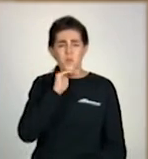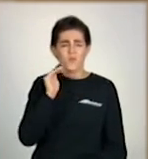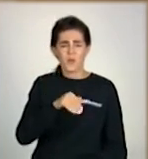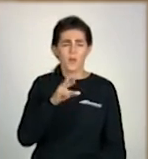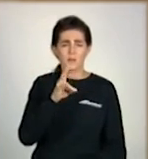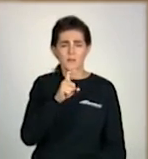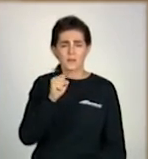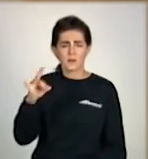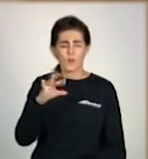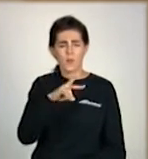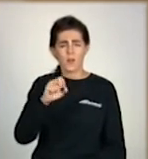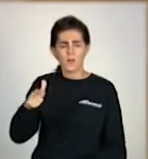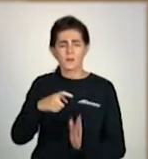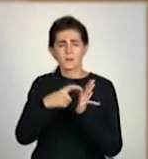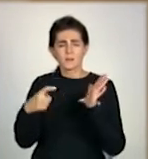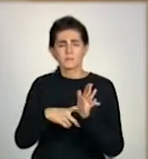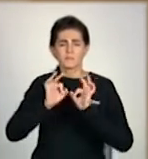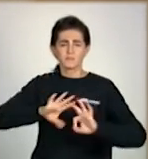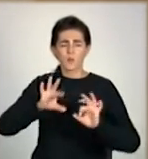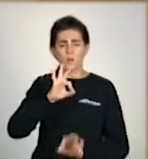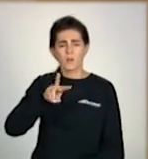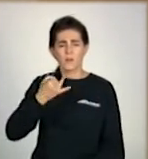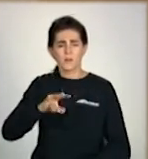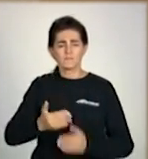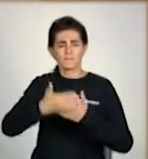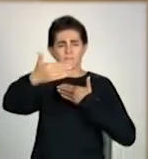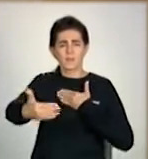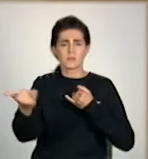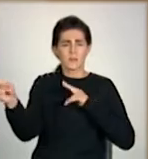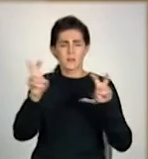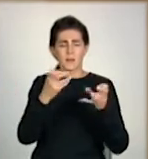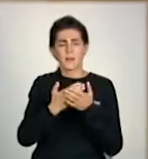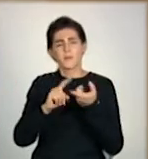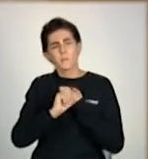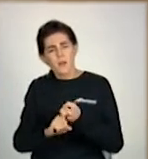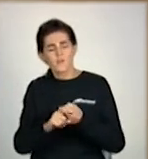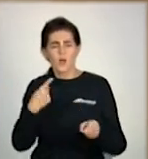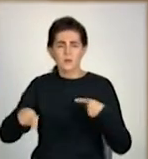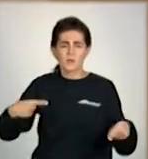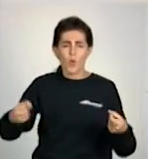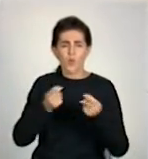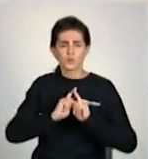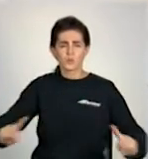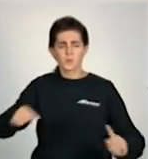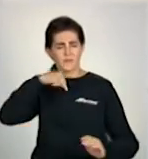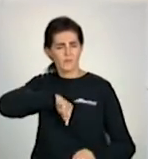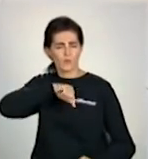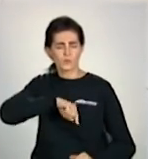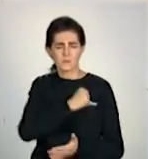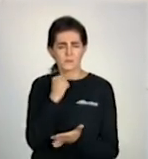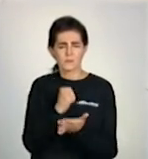Назар проводить лекцію лікарям дистанційно. Тема актуальна як ніколи: бактерії, віруси, особливості імунного